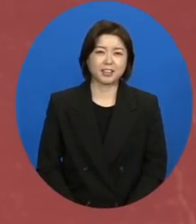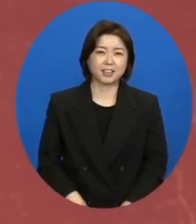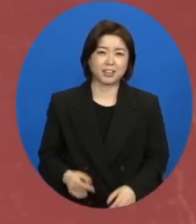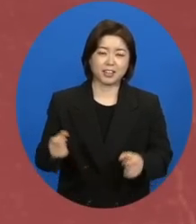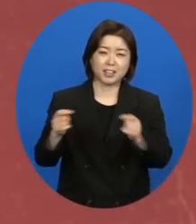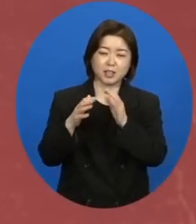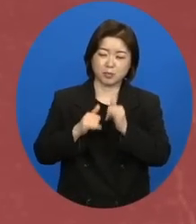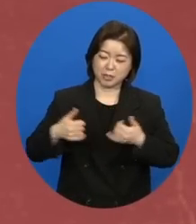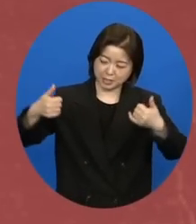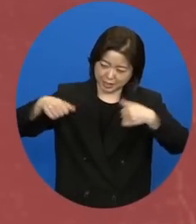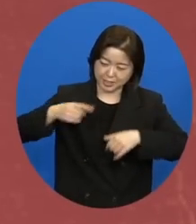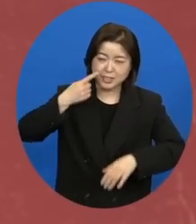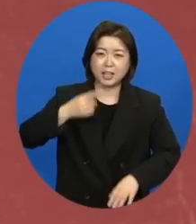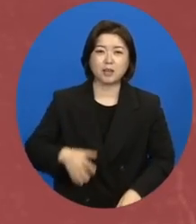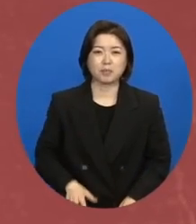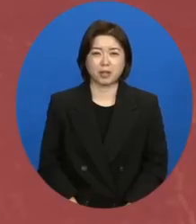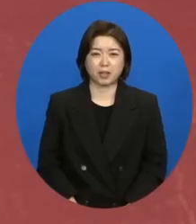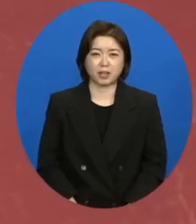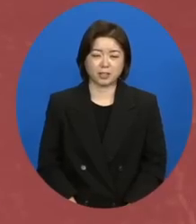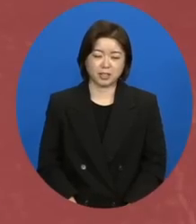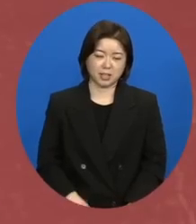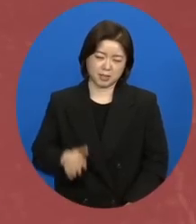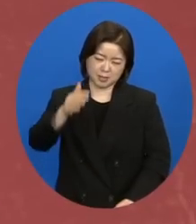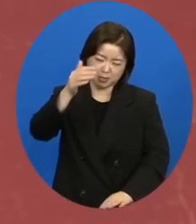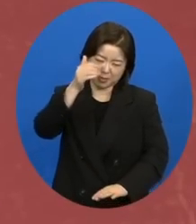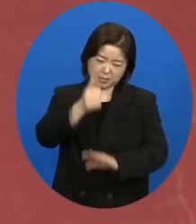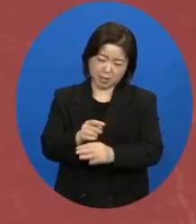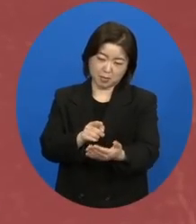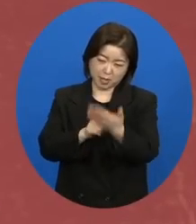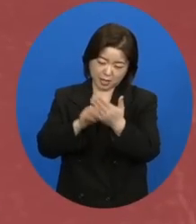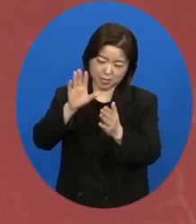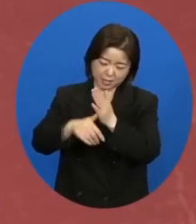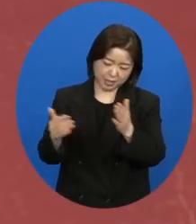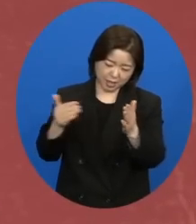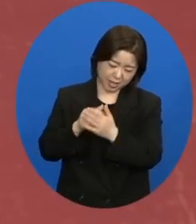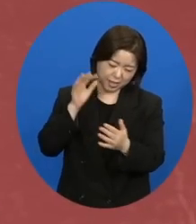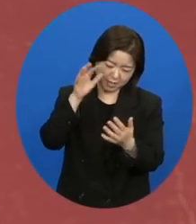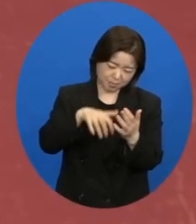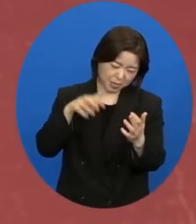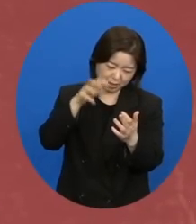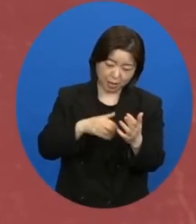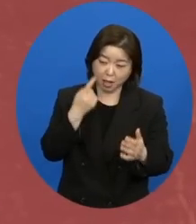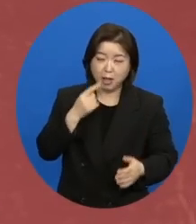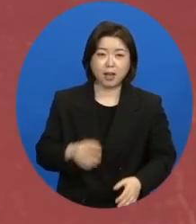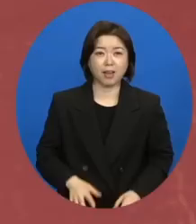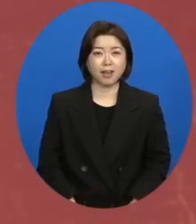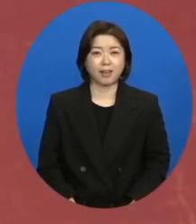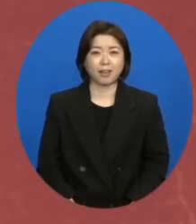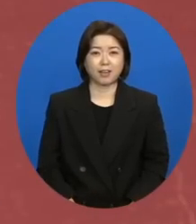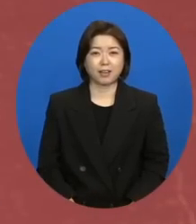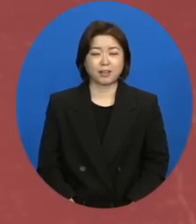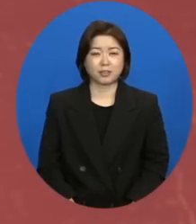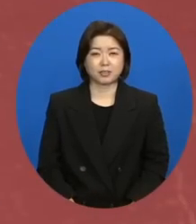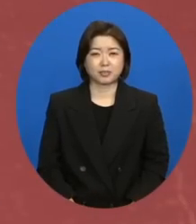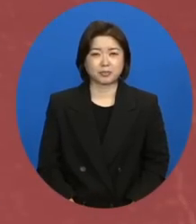사람과 인사합시다. 나올 때까지 팝시다. 나올 때까지.